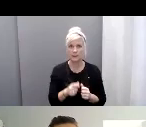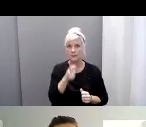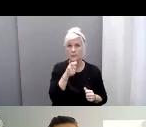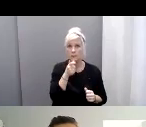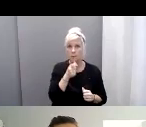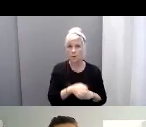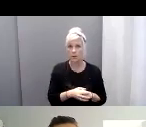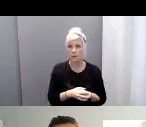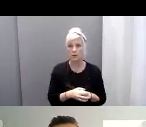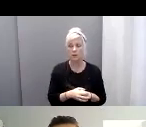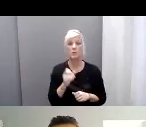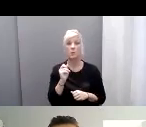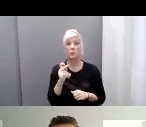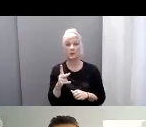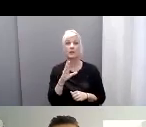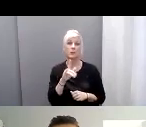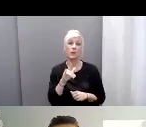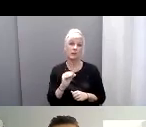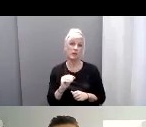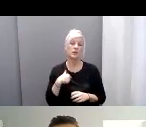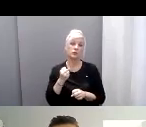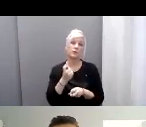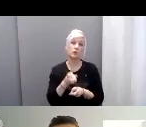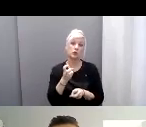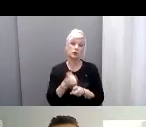Okej, ska försöka.